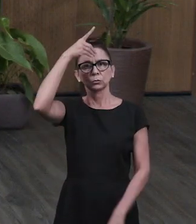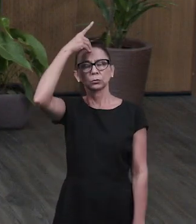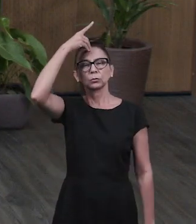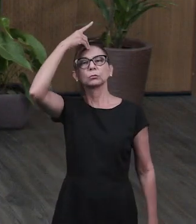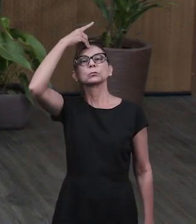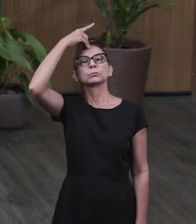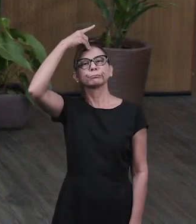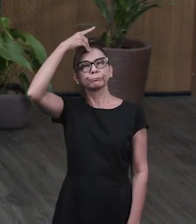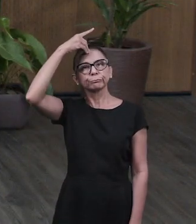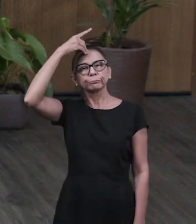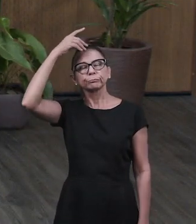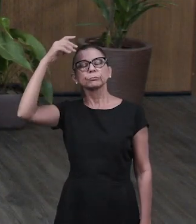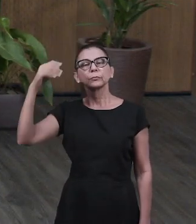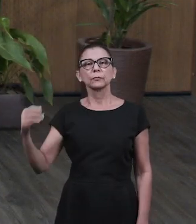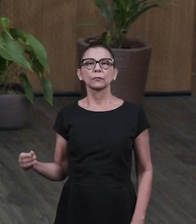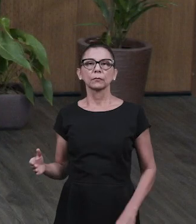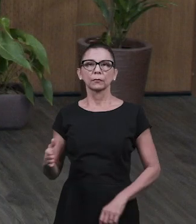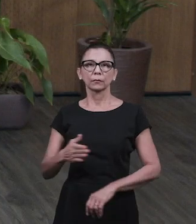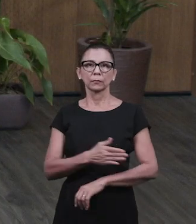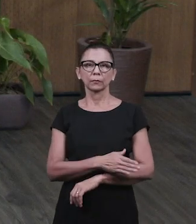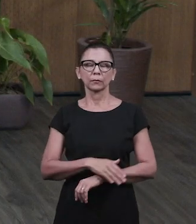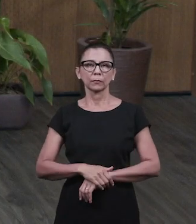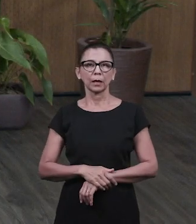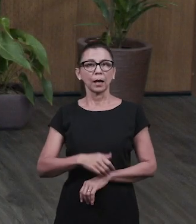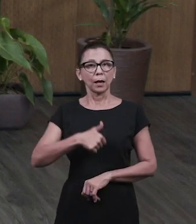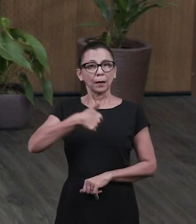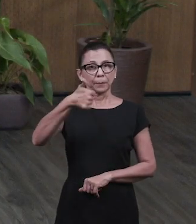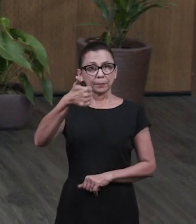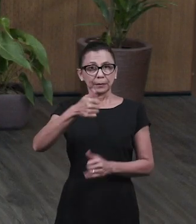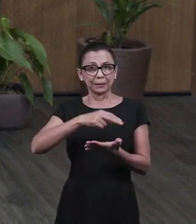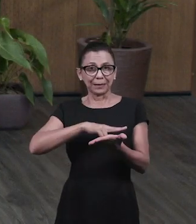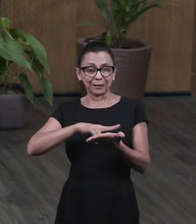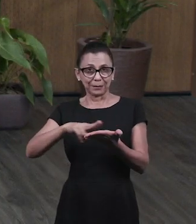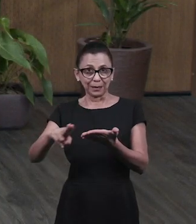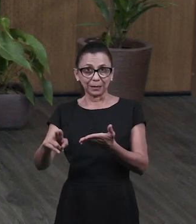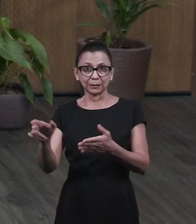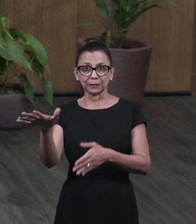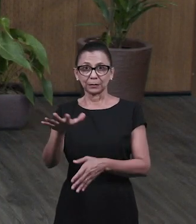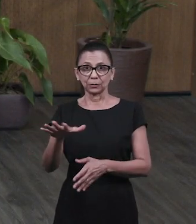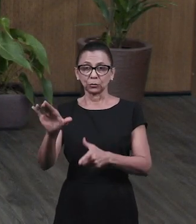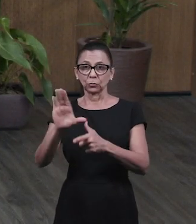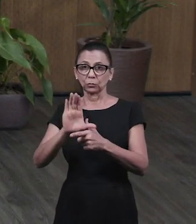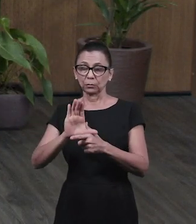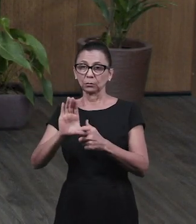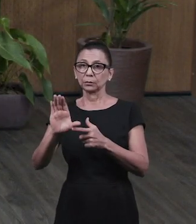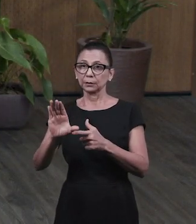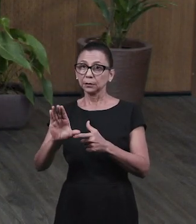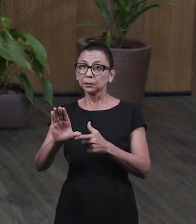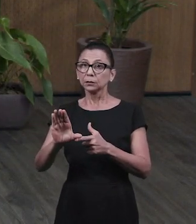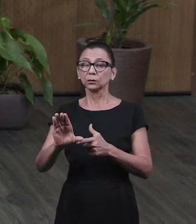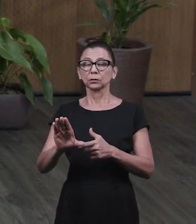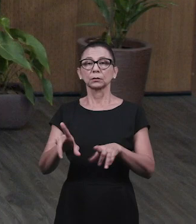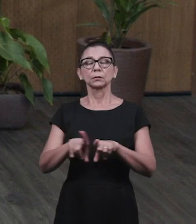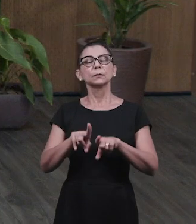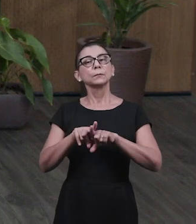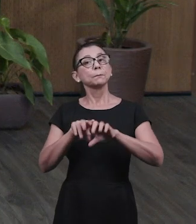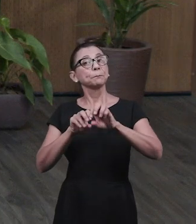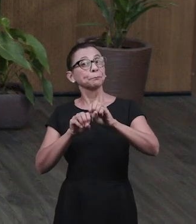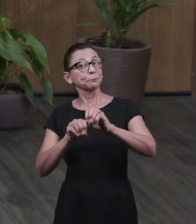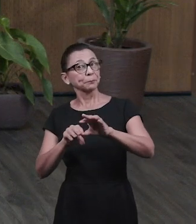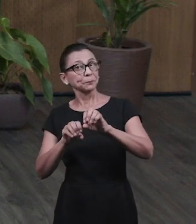de l'exercice des dons spirituels. Gloire au Seigneur. Cette première lettre que Paul écrit aux